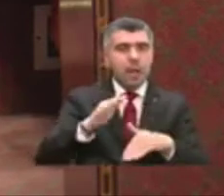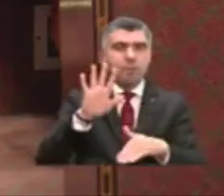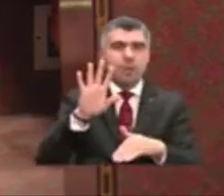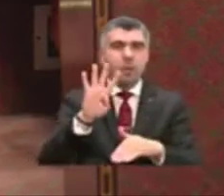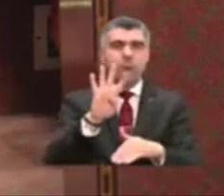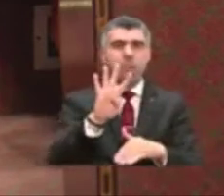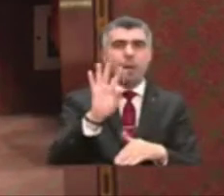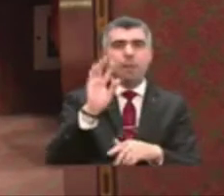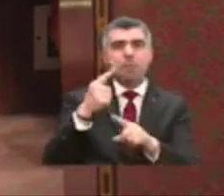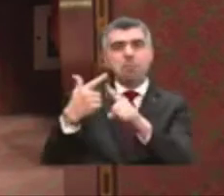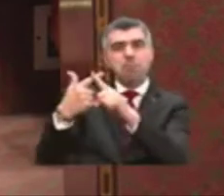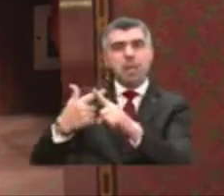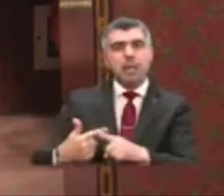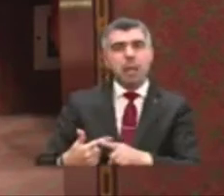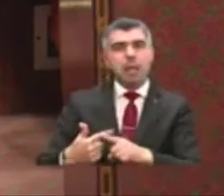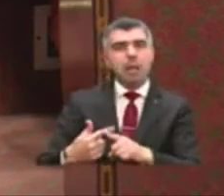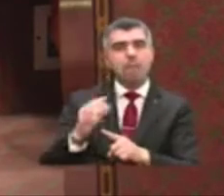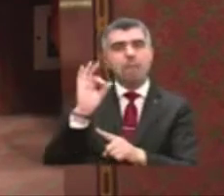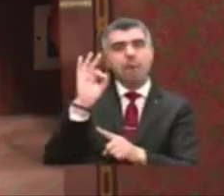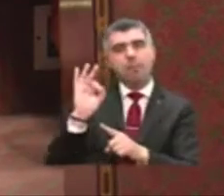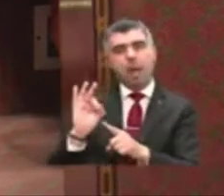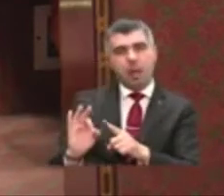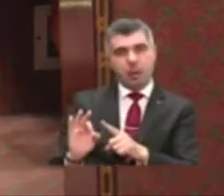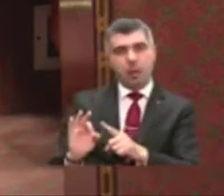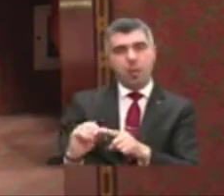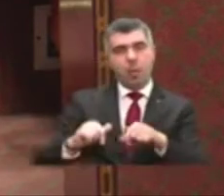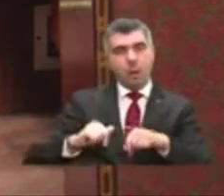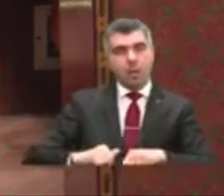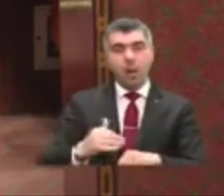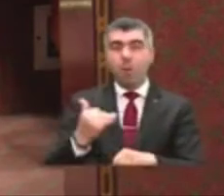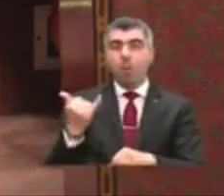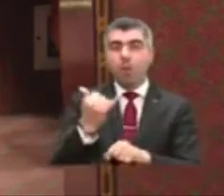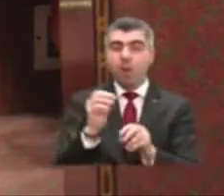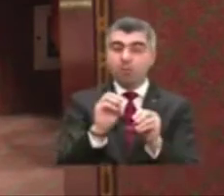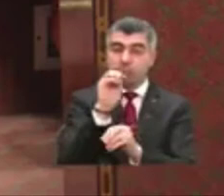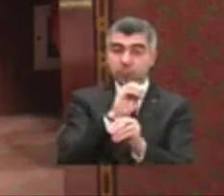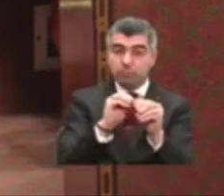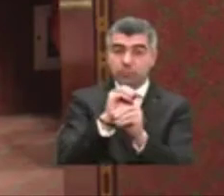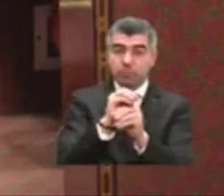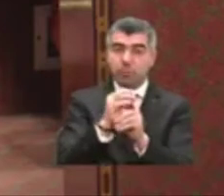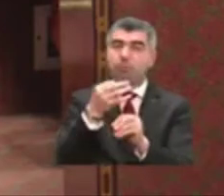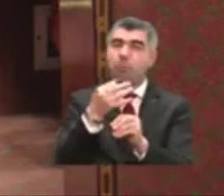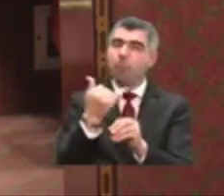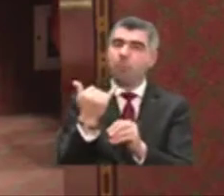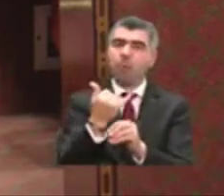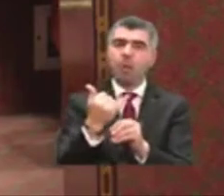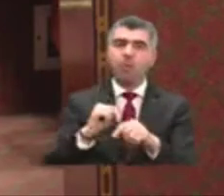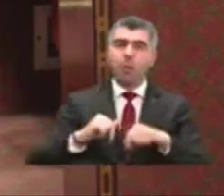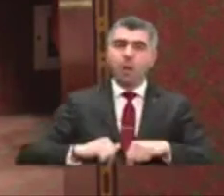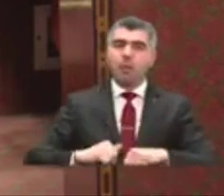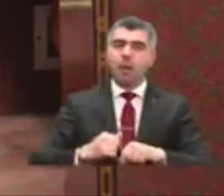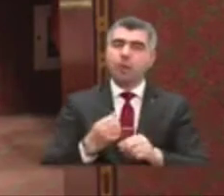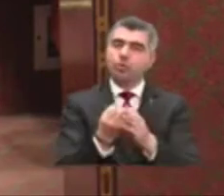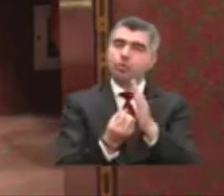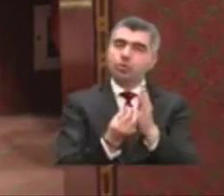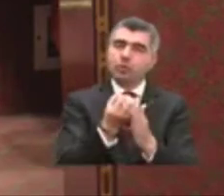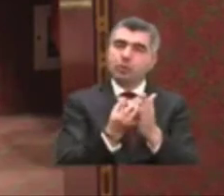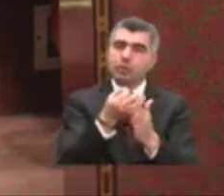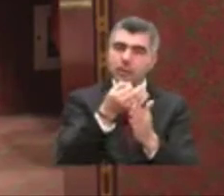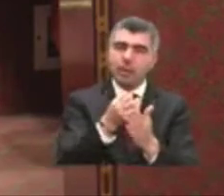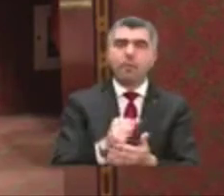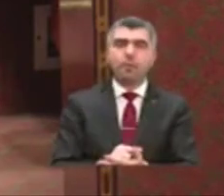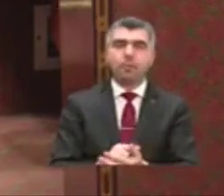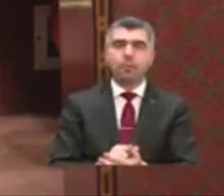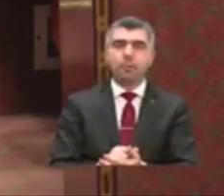الميزانيه ديال الوزاره، لان تنعتبروا بان الصيانه فهي من بين الامور الاساسيه اللي تخصنا نطوروها. وكذلك واحد الامر